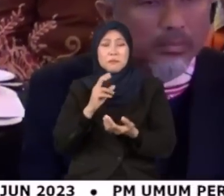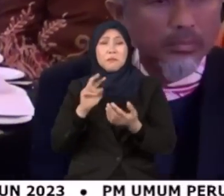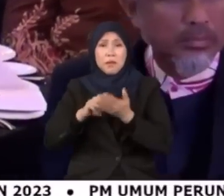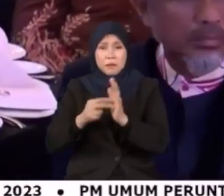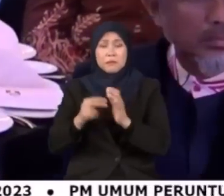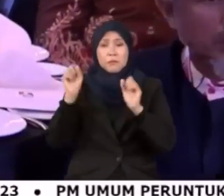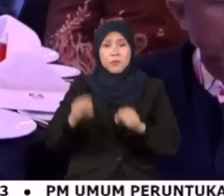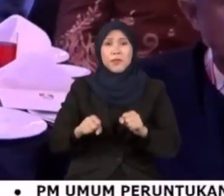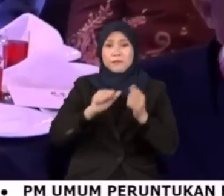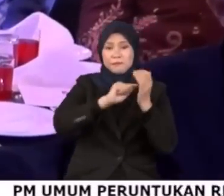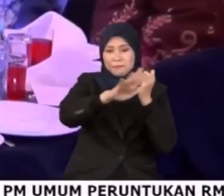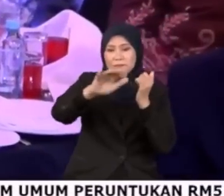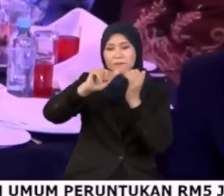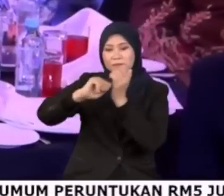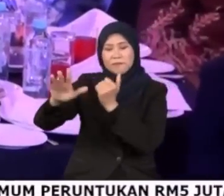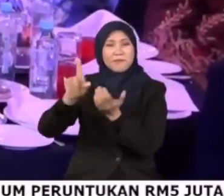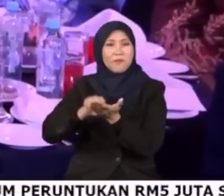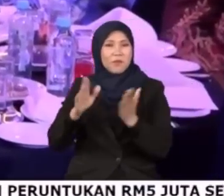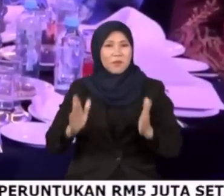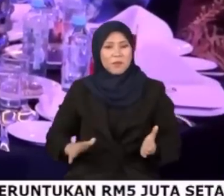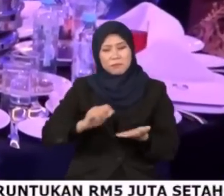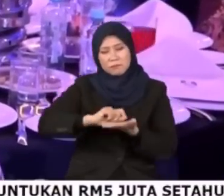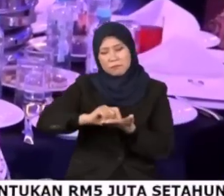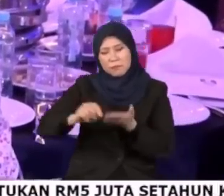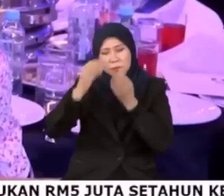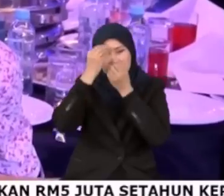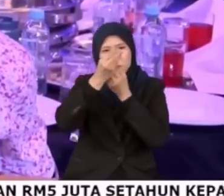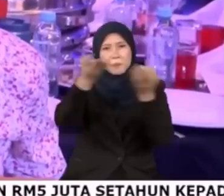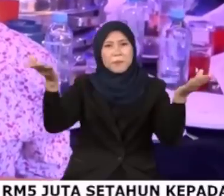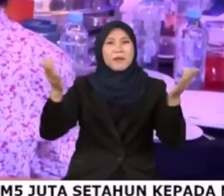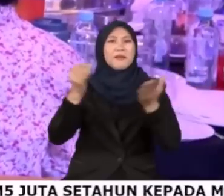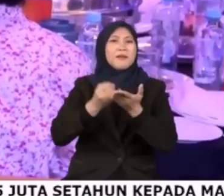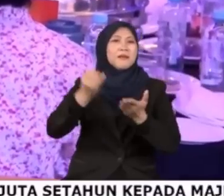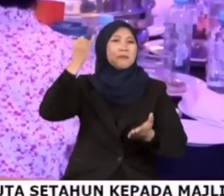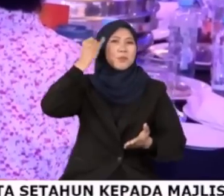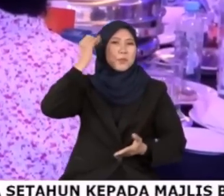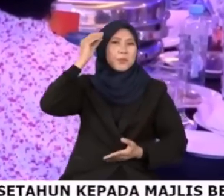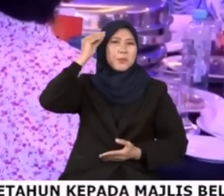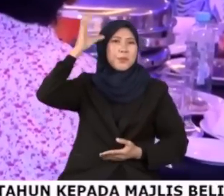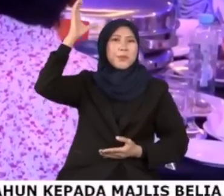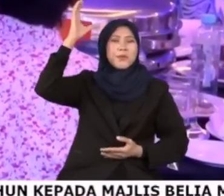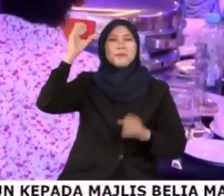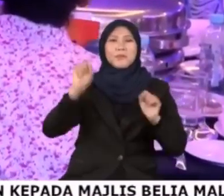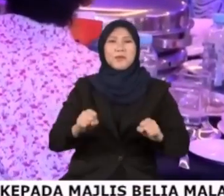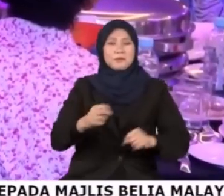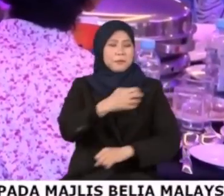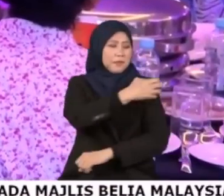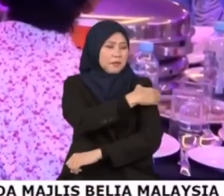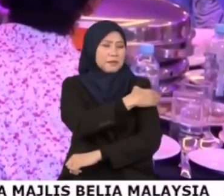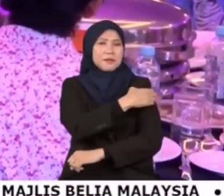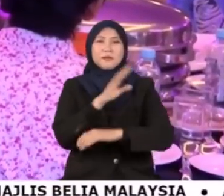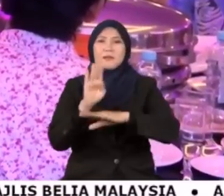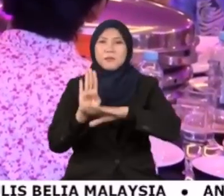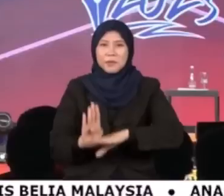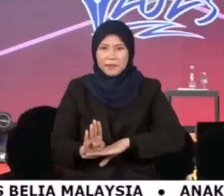lebih luas dan memekarkan ilmu dan memperkasakan budaya